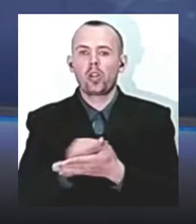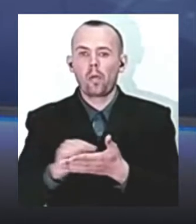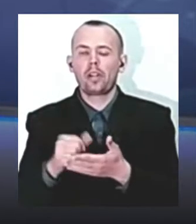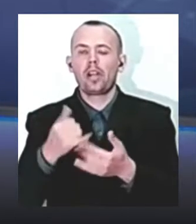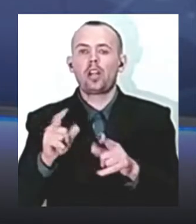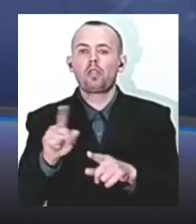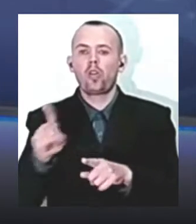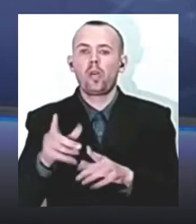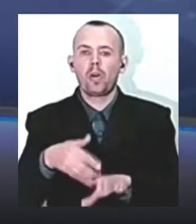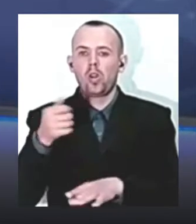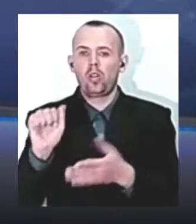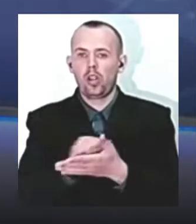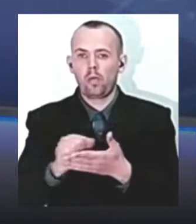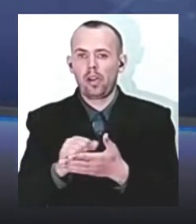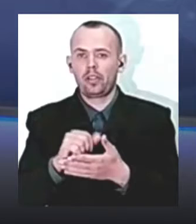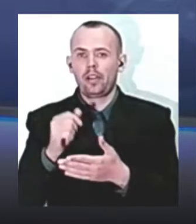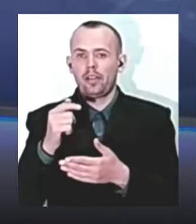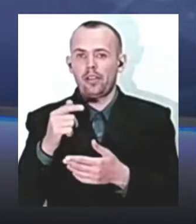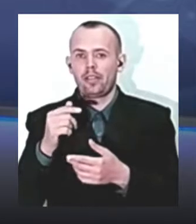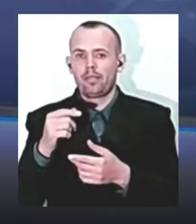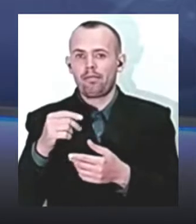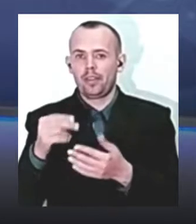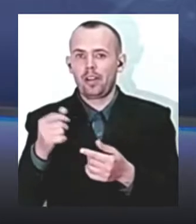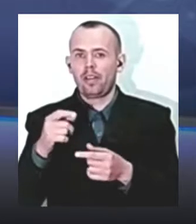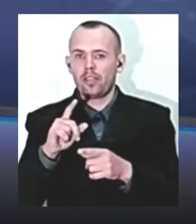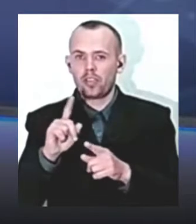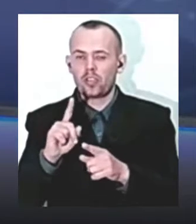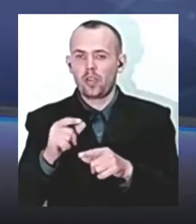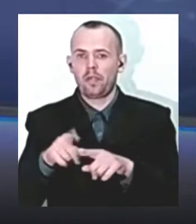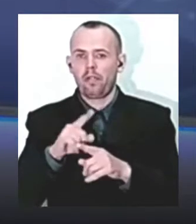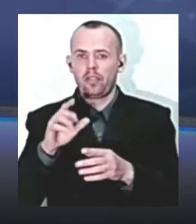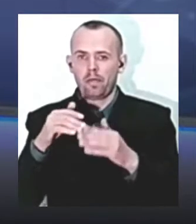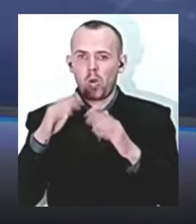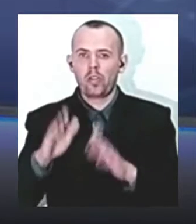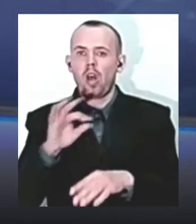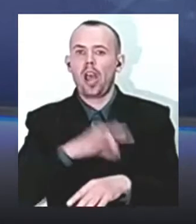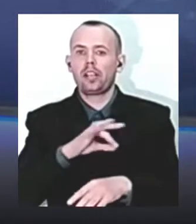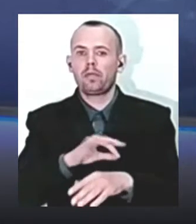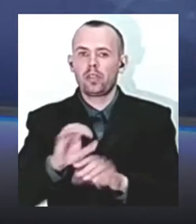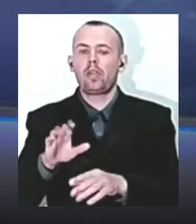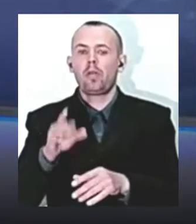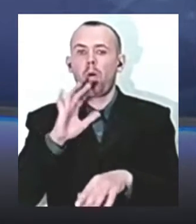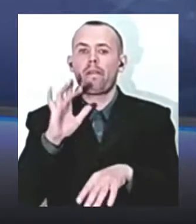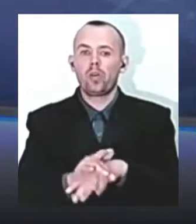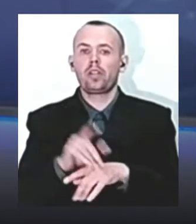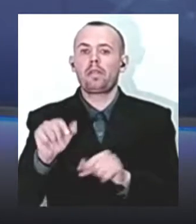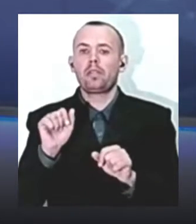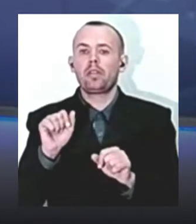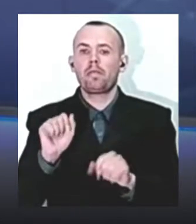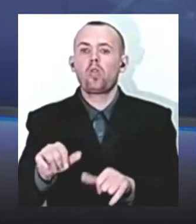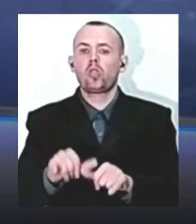документи в ХАСК і для того, щоб ввели нарешті цю будівлю в експлуатацію. По факту там зможуть розширити